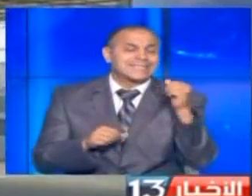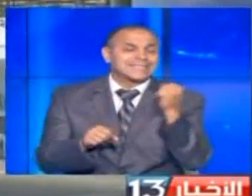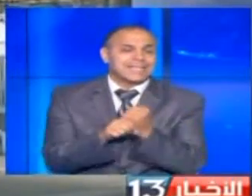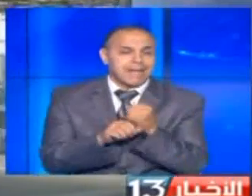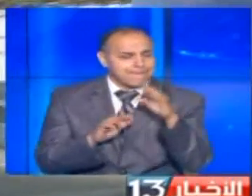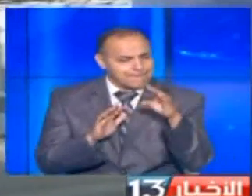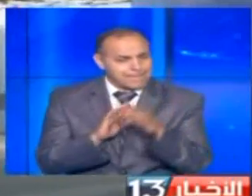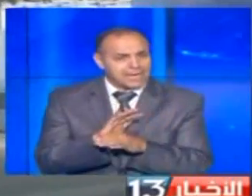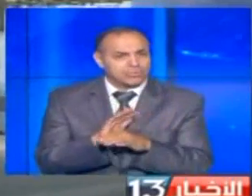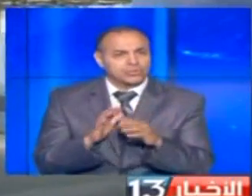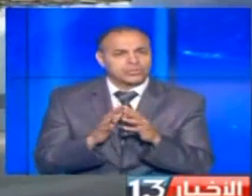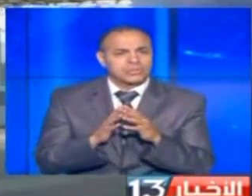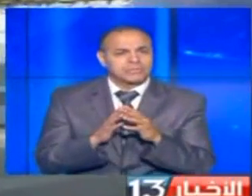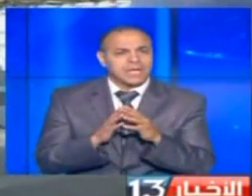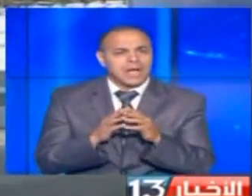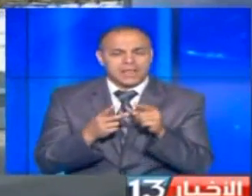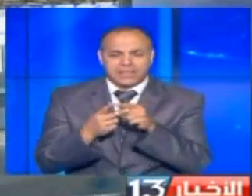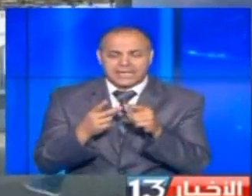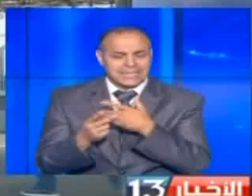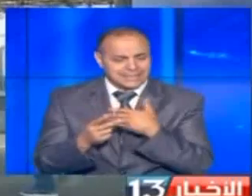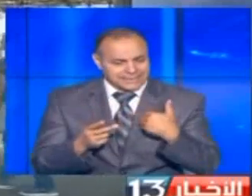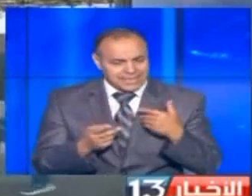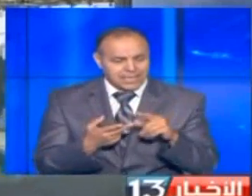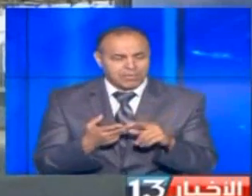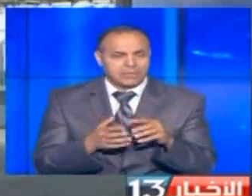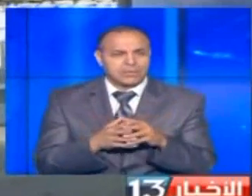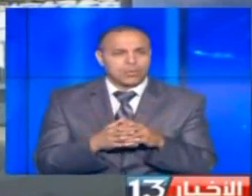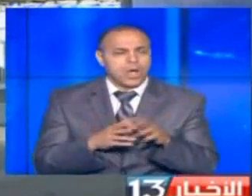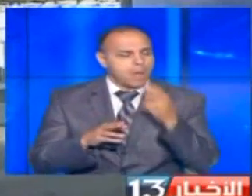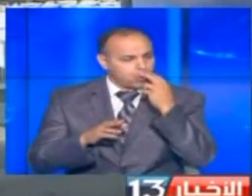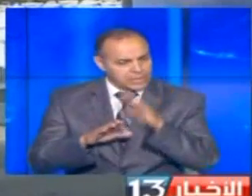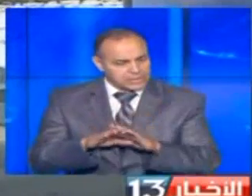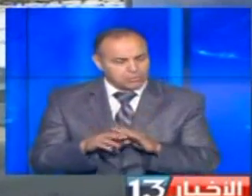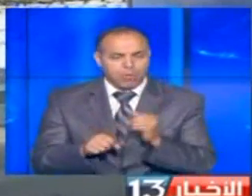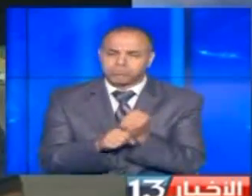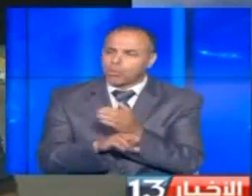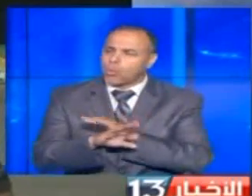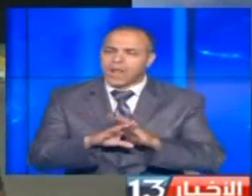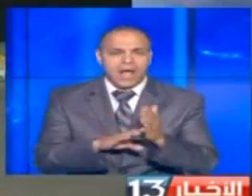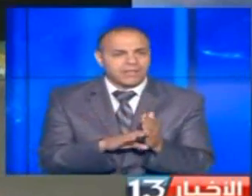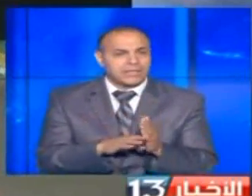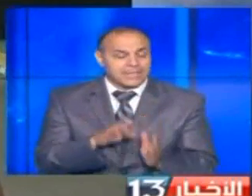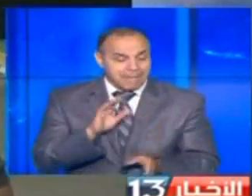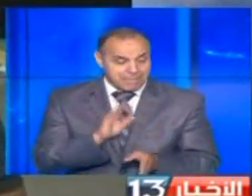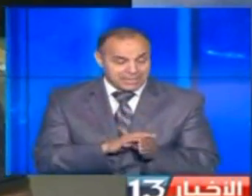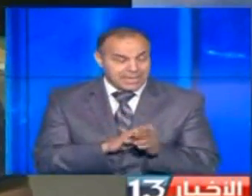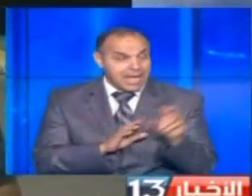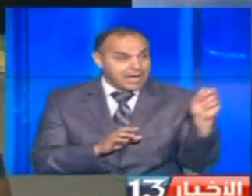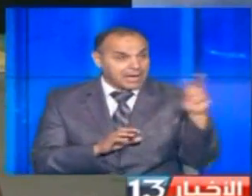منظومة المزدوجة للسلامة والأمن والجودة الكاملة. بانطلاق هذه